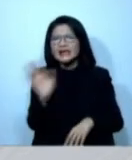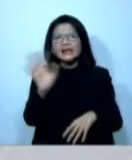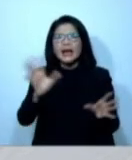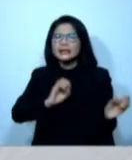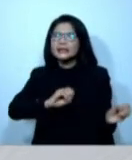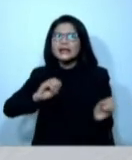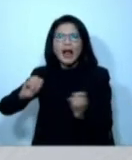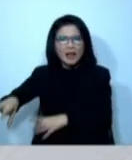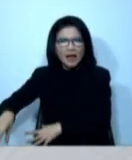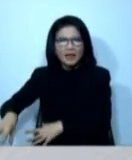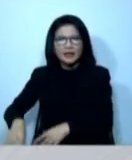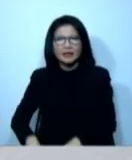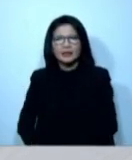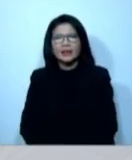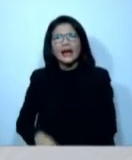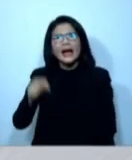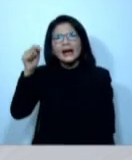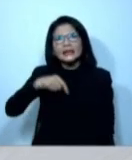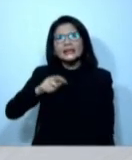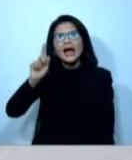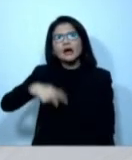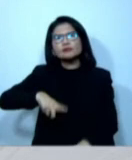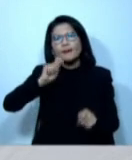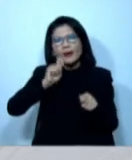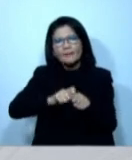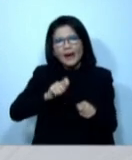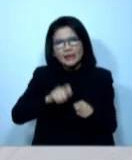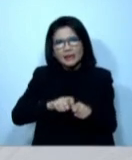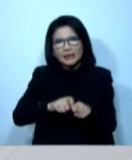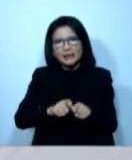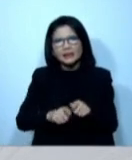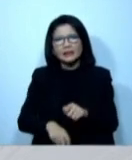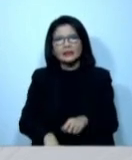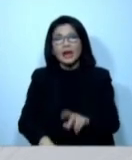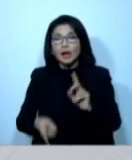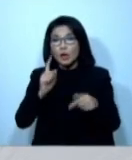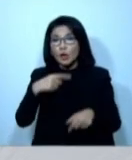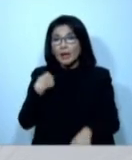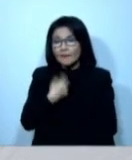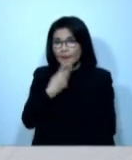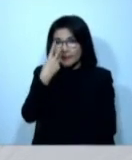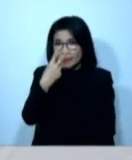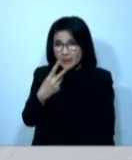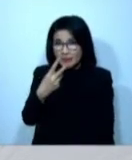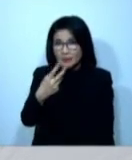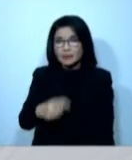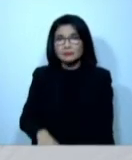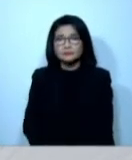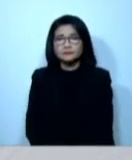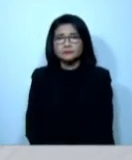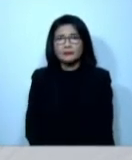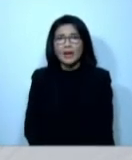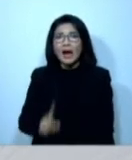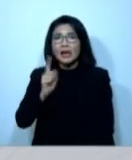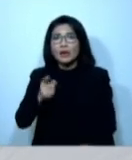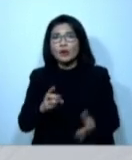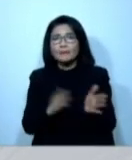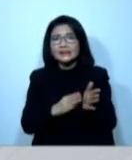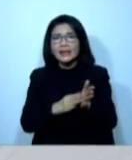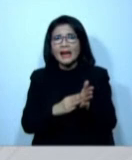selesai justru Ini yang harus dibereskan Kalau kami melihat begitu kita bicara lalu